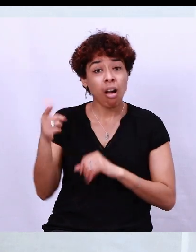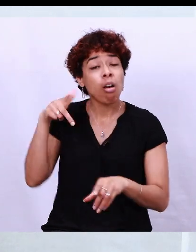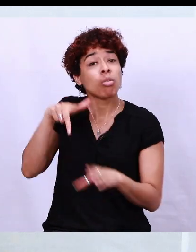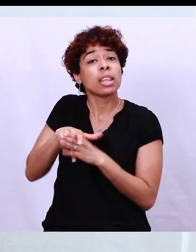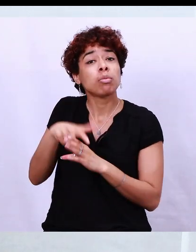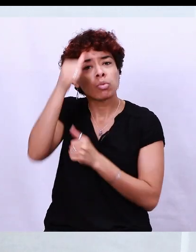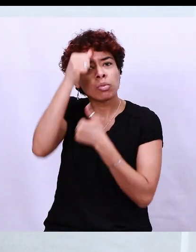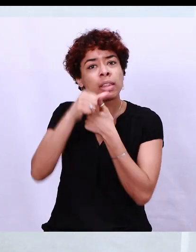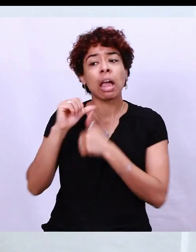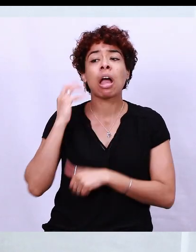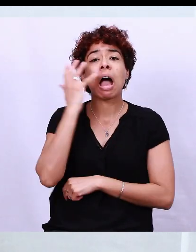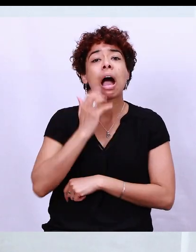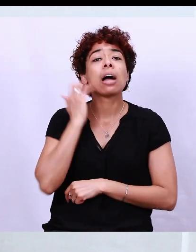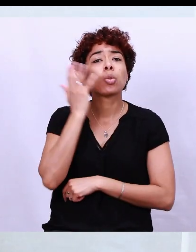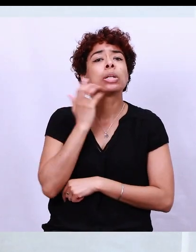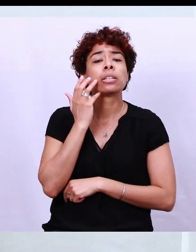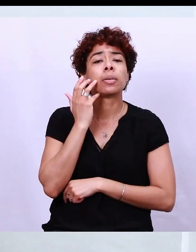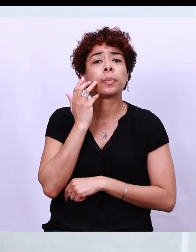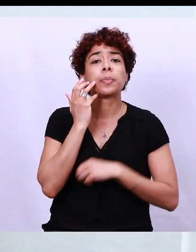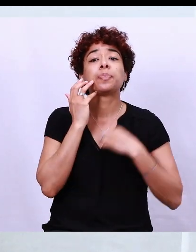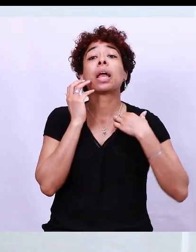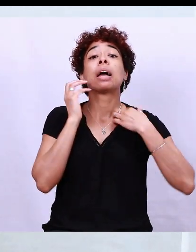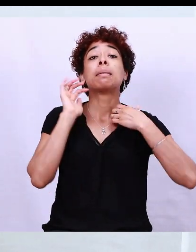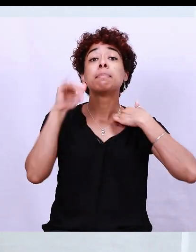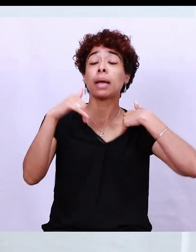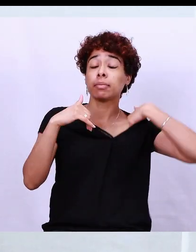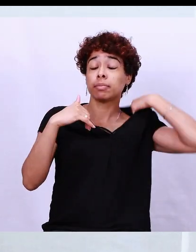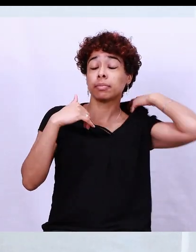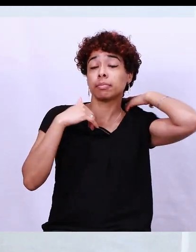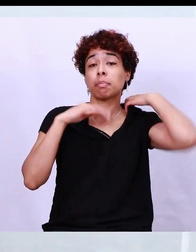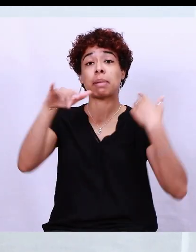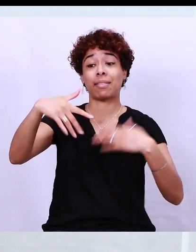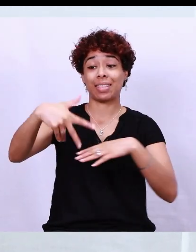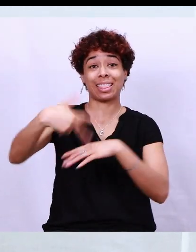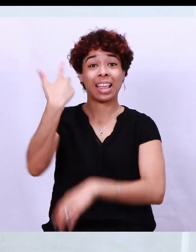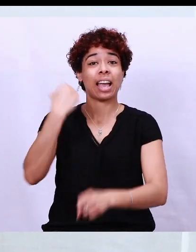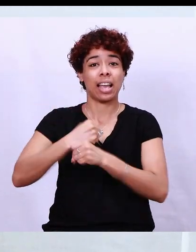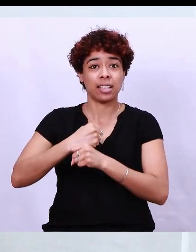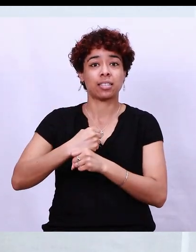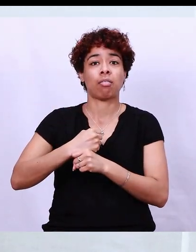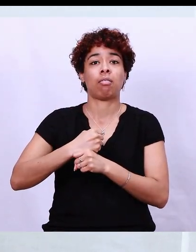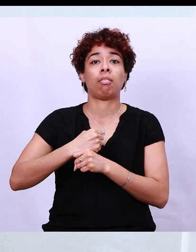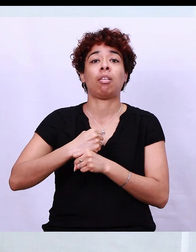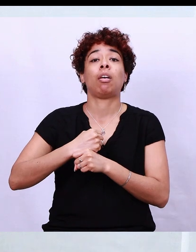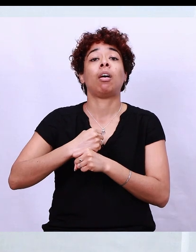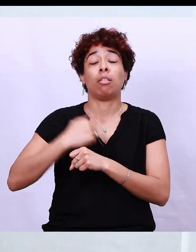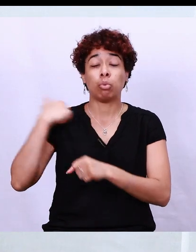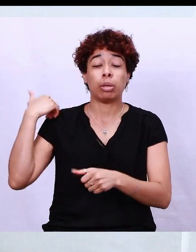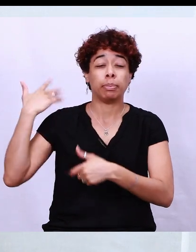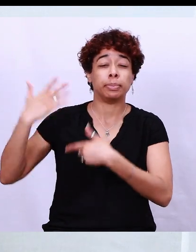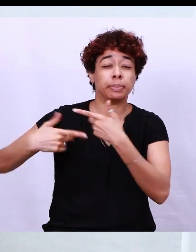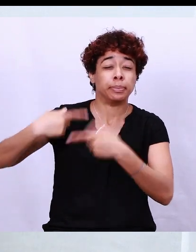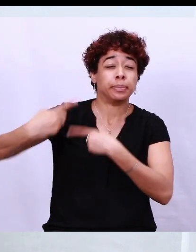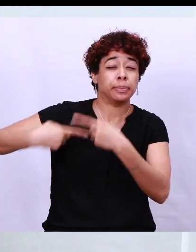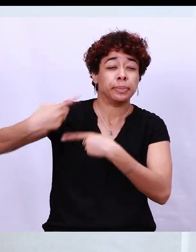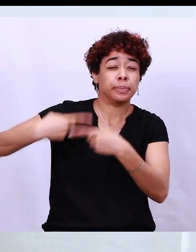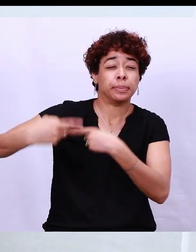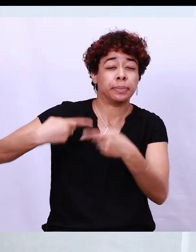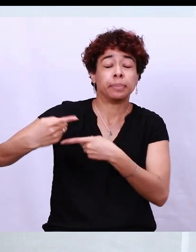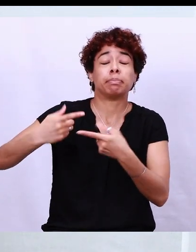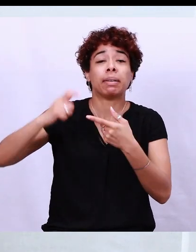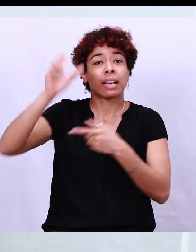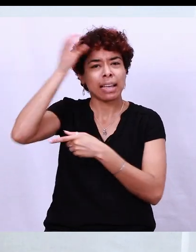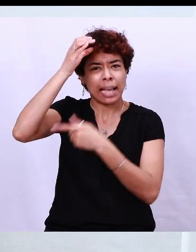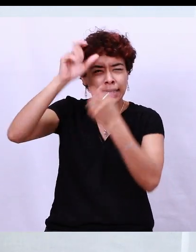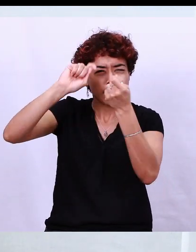Et ces 13 ans, ont été 13 ans qui ont développé le caractère de Dieu dans la vie de Joseph pour que quand il va se présenter